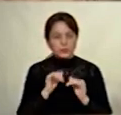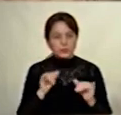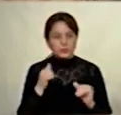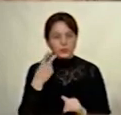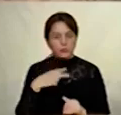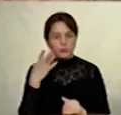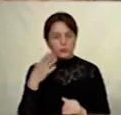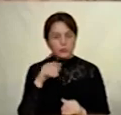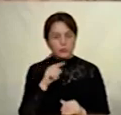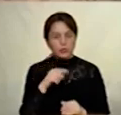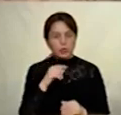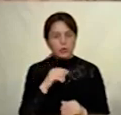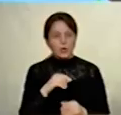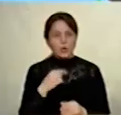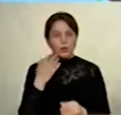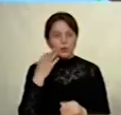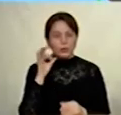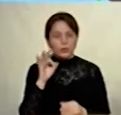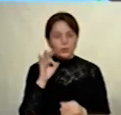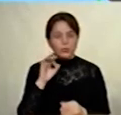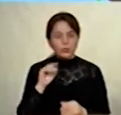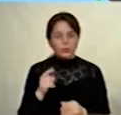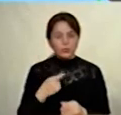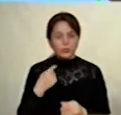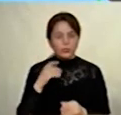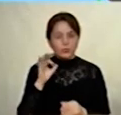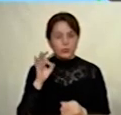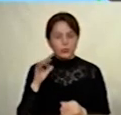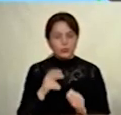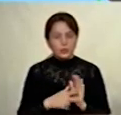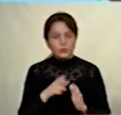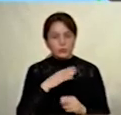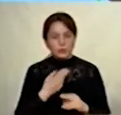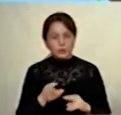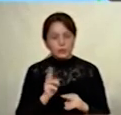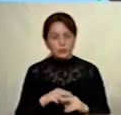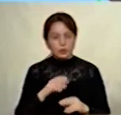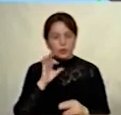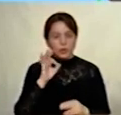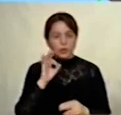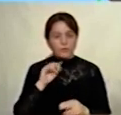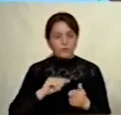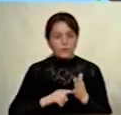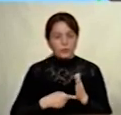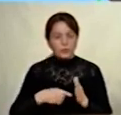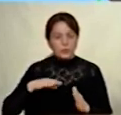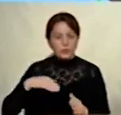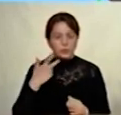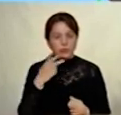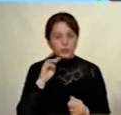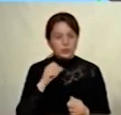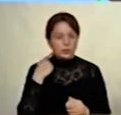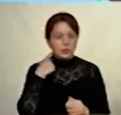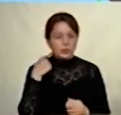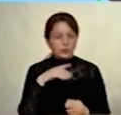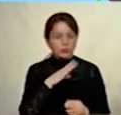3 xona 0 bütün 1000 dan 8 bo'lganligi uchun virguldan keyin 3-ta raqam turibdi. Biz ham 3-ta raqamni